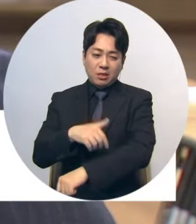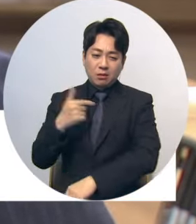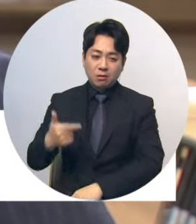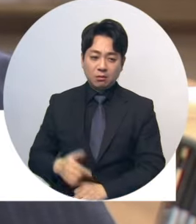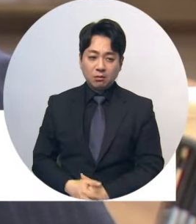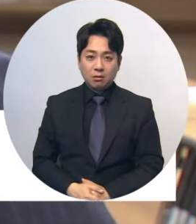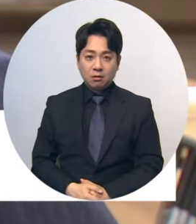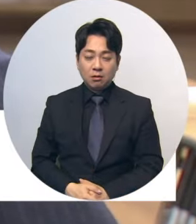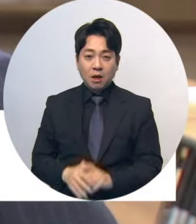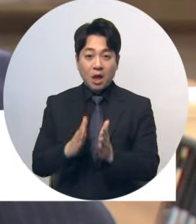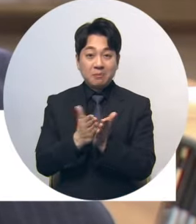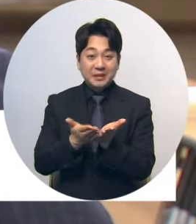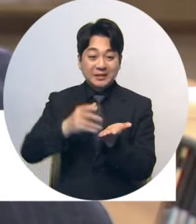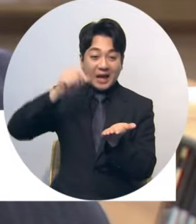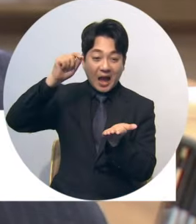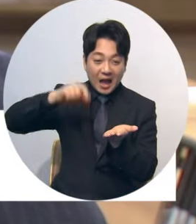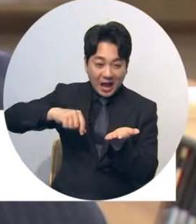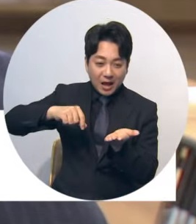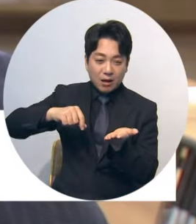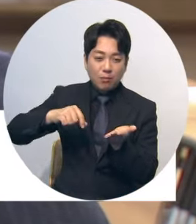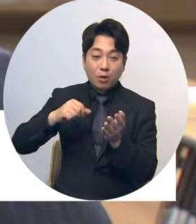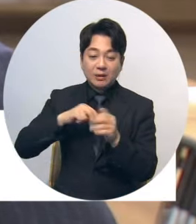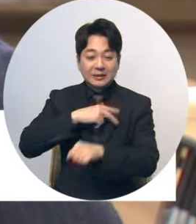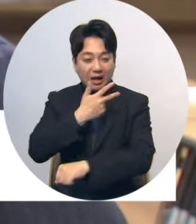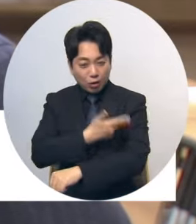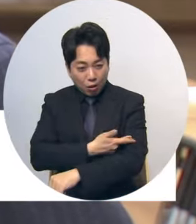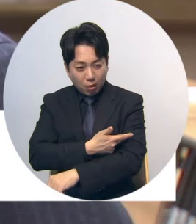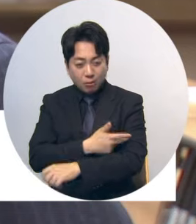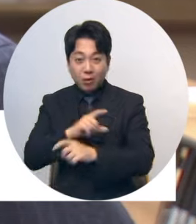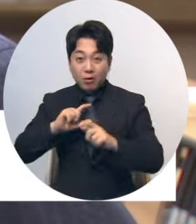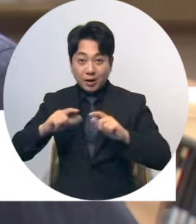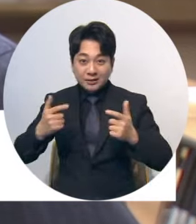비자라든지 뭐 체류 자격이라든지 그런 부분에 있어서는